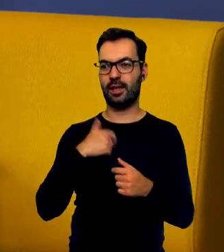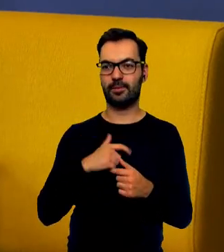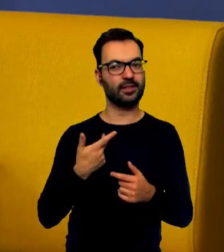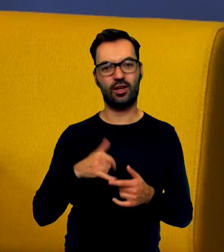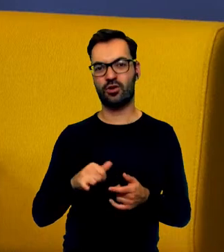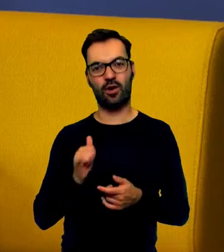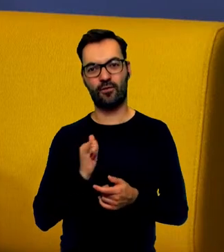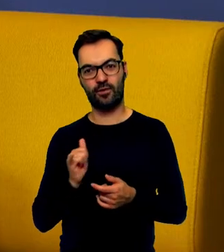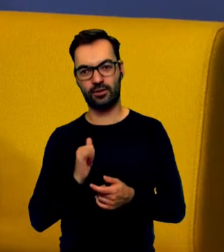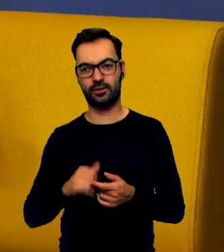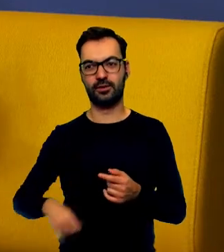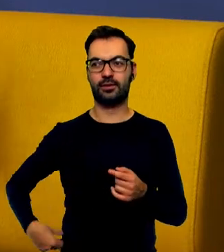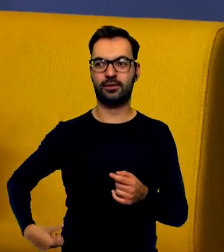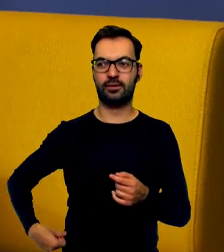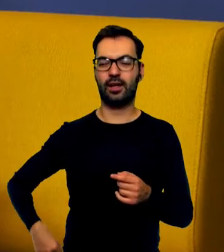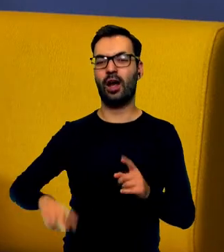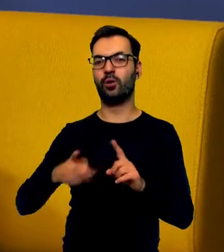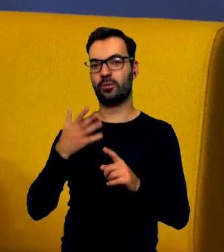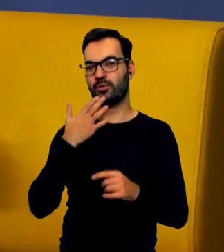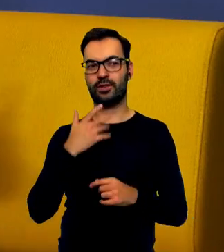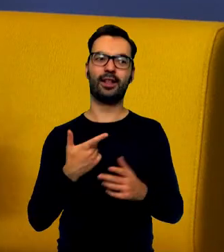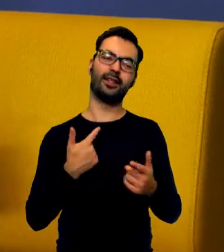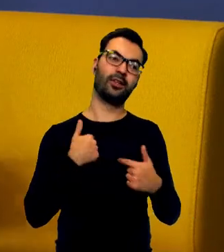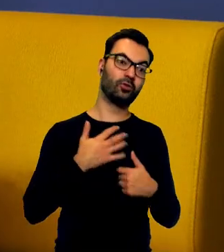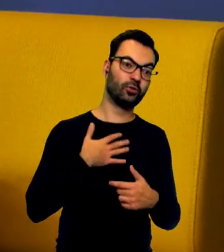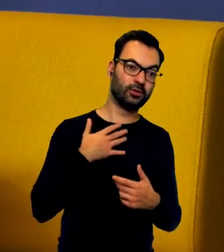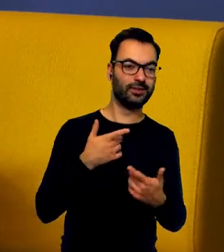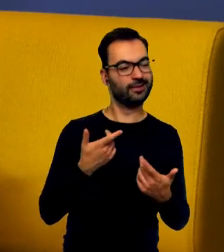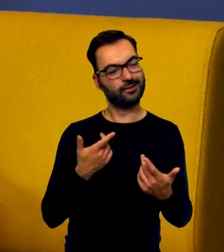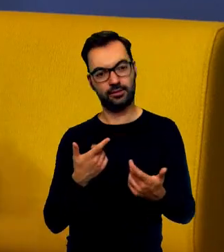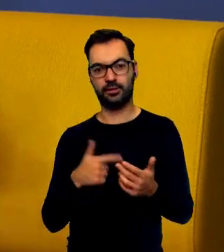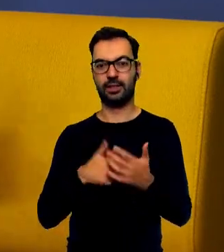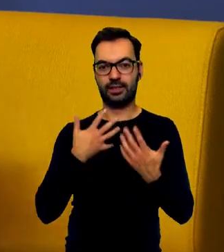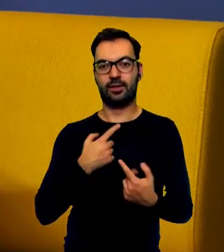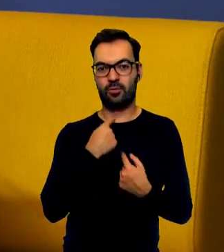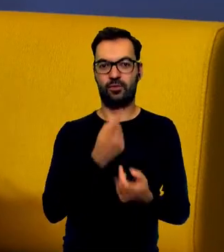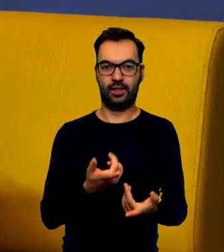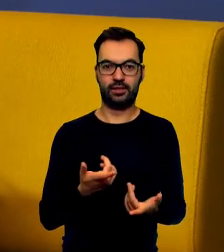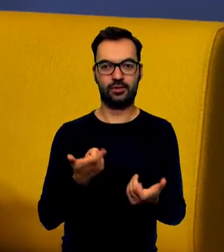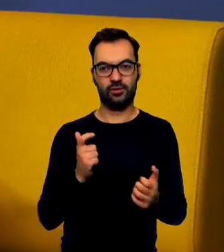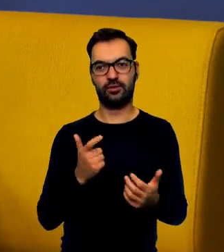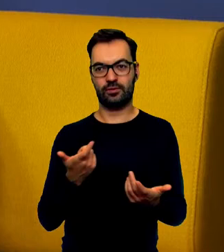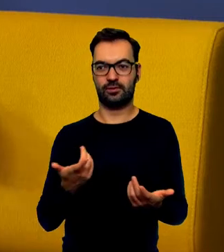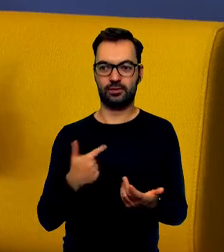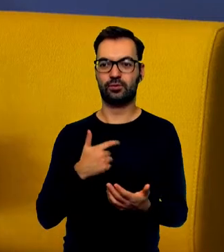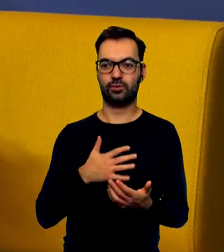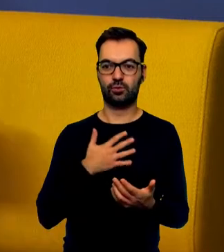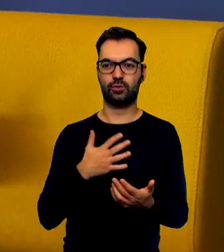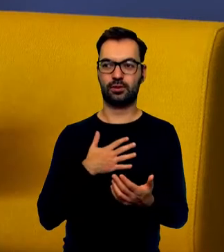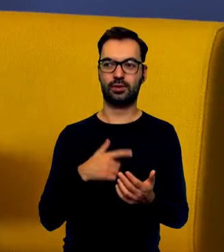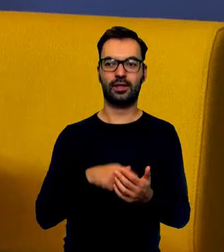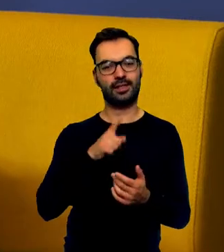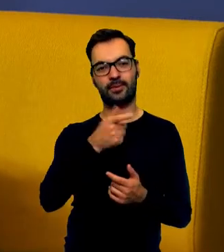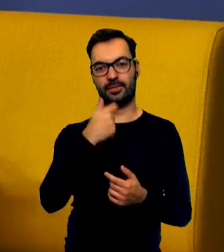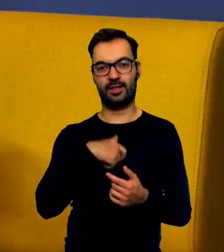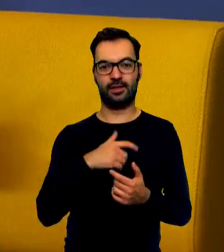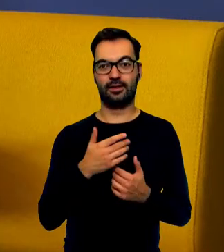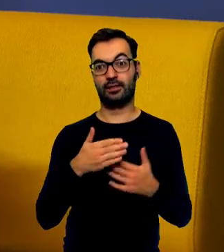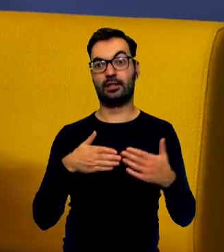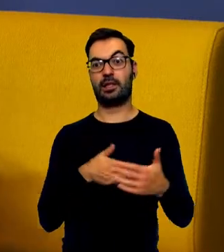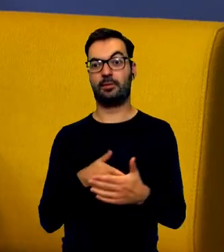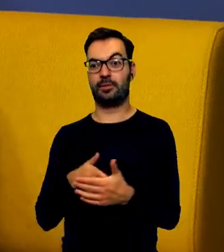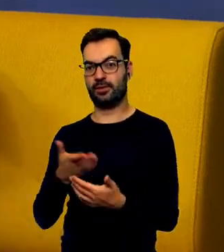mnie niekomfortowe, a ta druga osoba powie, no ale ja czuję, że właśnie chcę to powiedzieć, co mówię i czuję, że tutaj ty mnie w tej